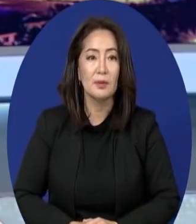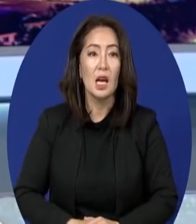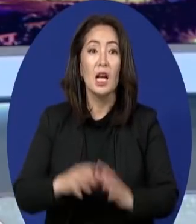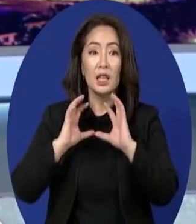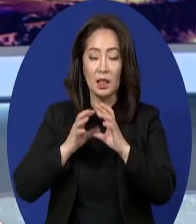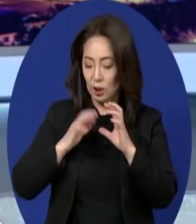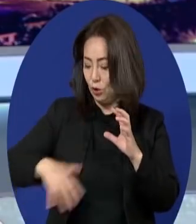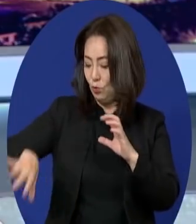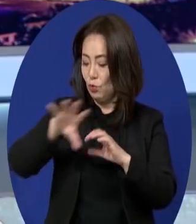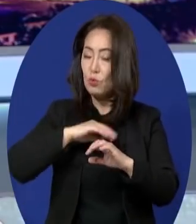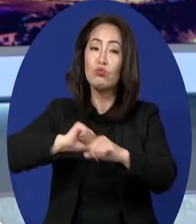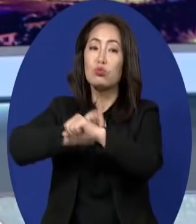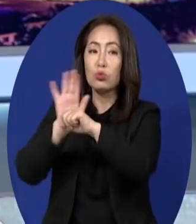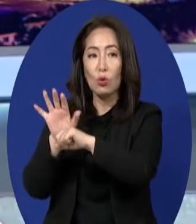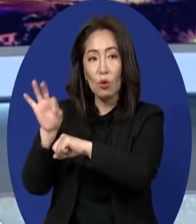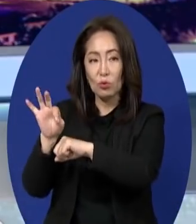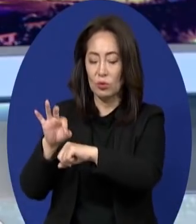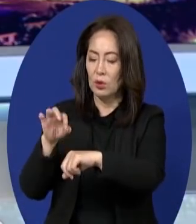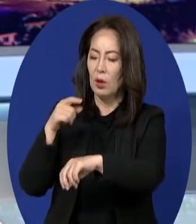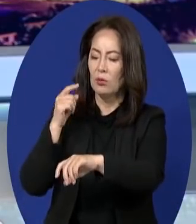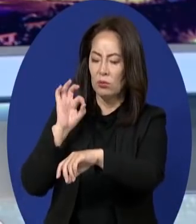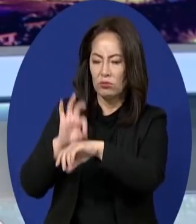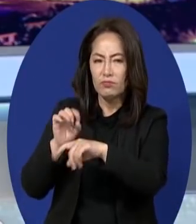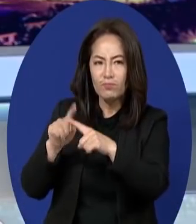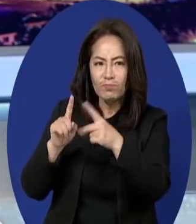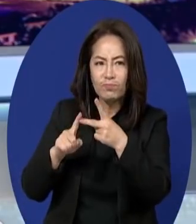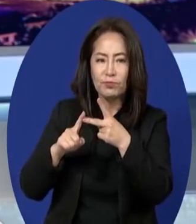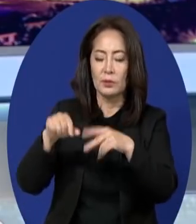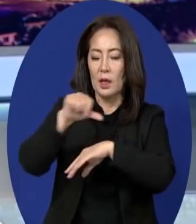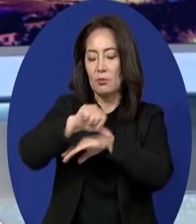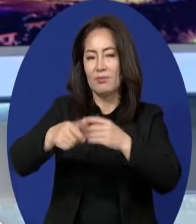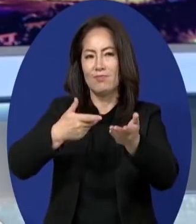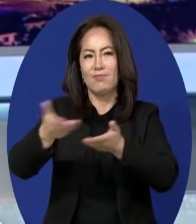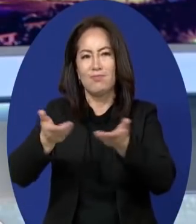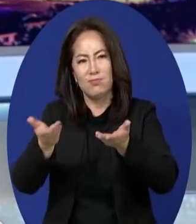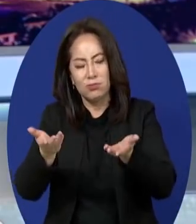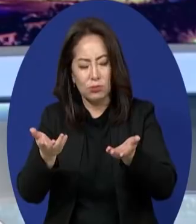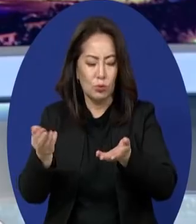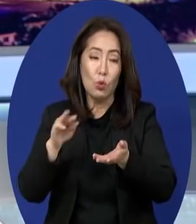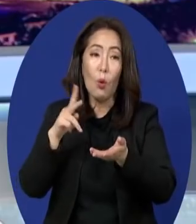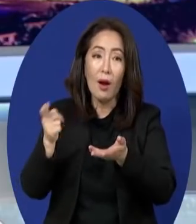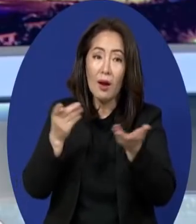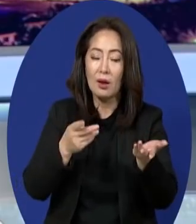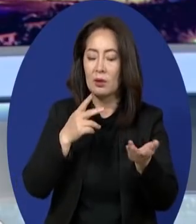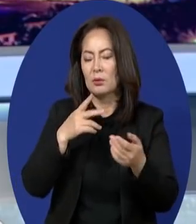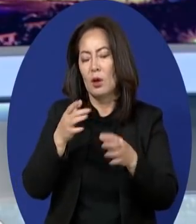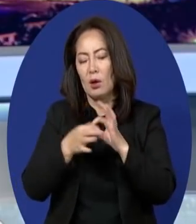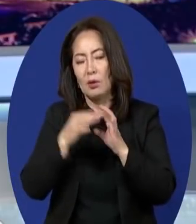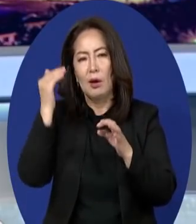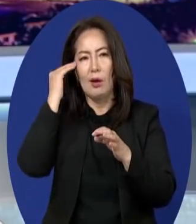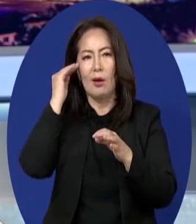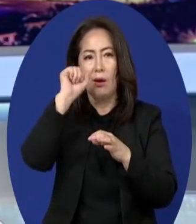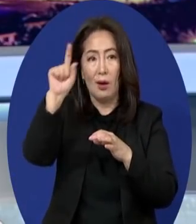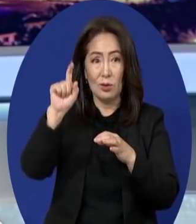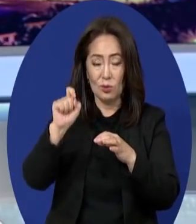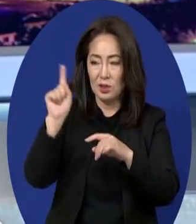Дэлхийд дахинд цар дахал хөлийн хориг түгээлтийн асуудлаас шалтгаалж эрчим хүчний салбар олон сорилттой тулгарч байна. Тухайлбал өмнөд хөршийн 20 гаруй муж